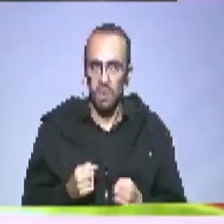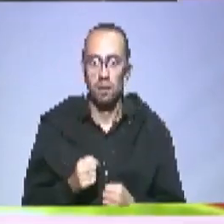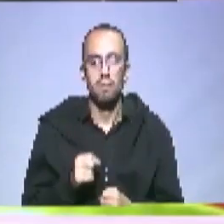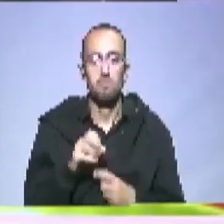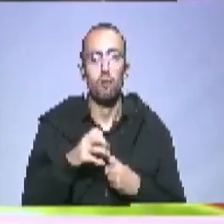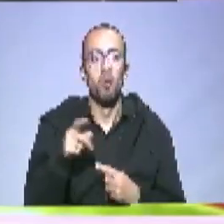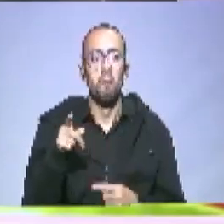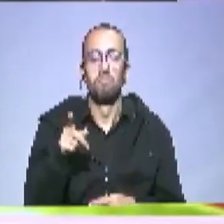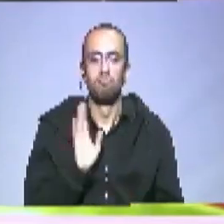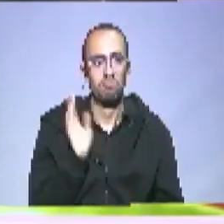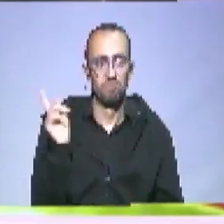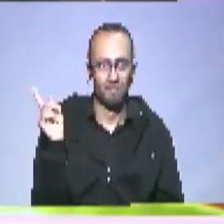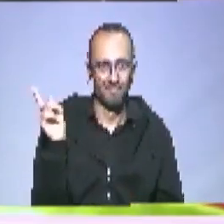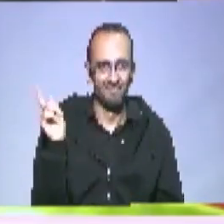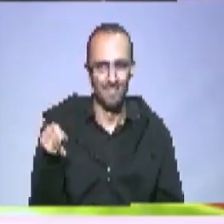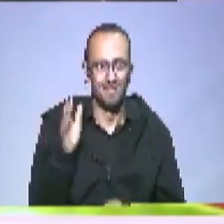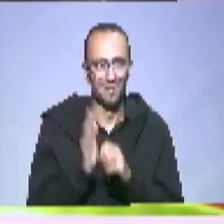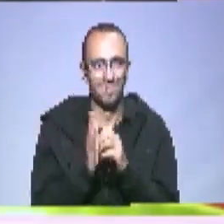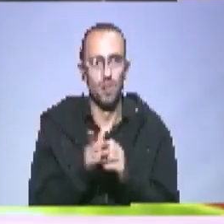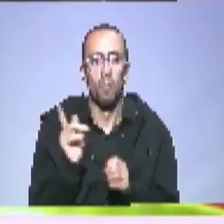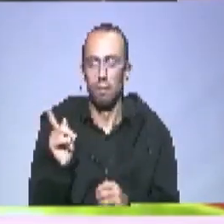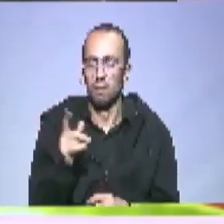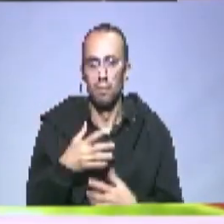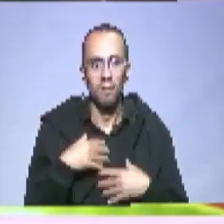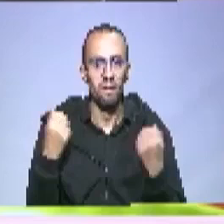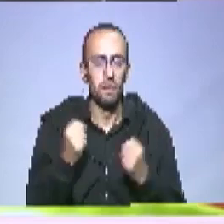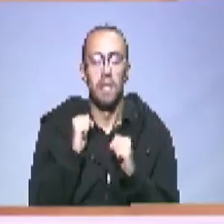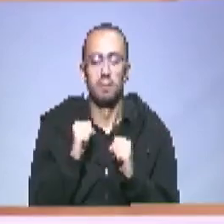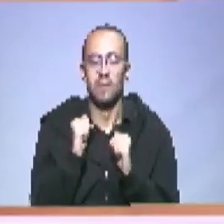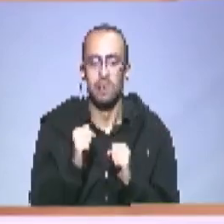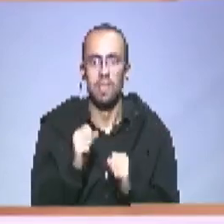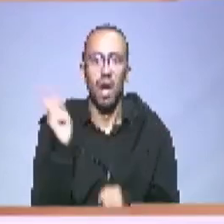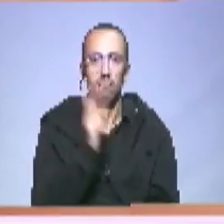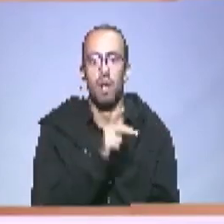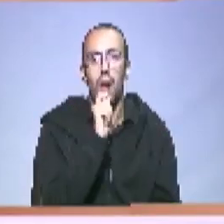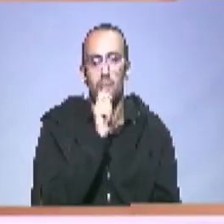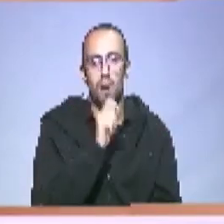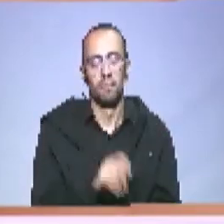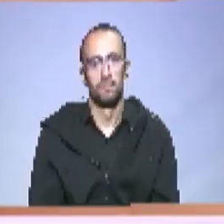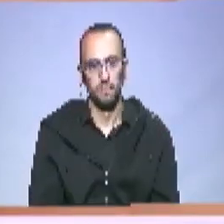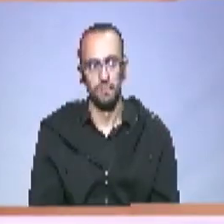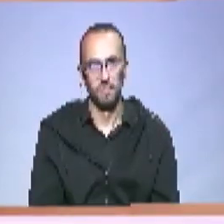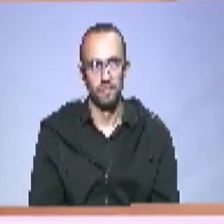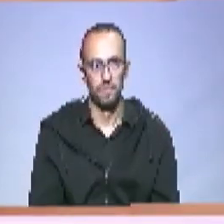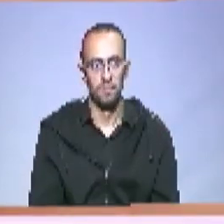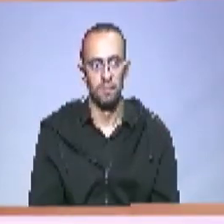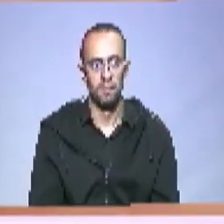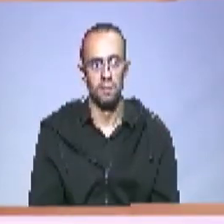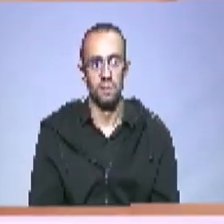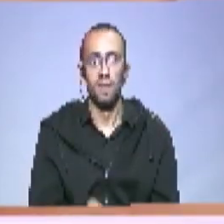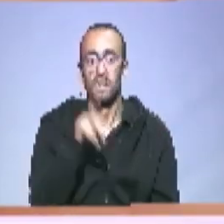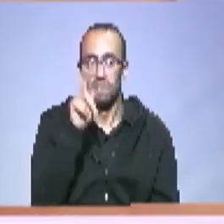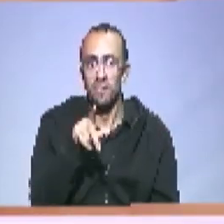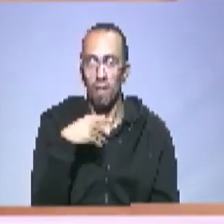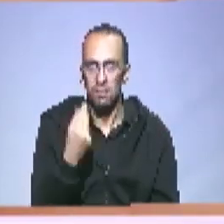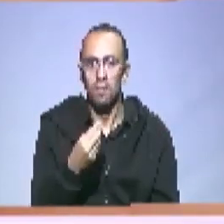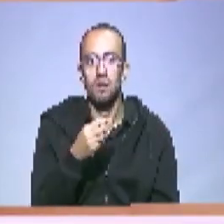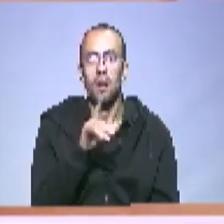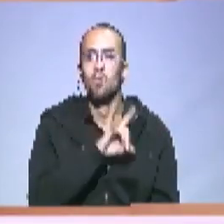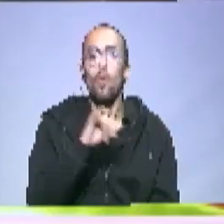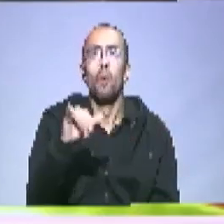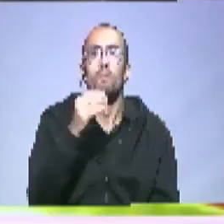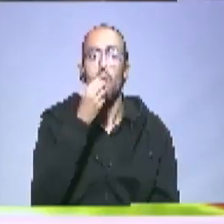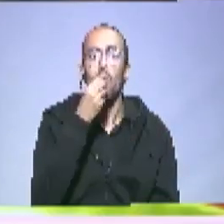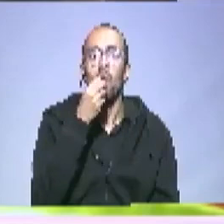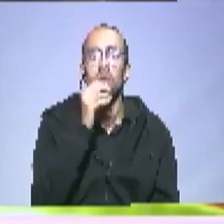للمشروم عاليه جدا. انا عايز اقول حاجه بقى عشان بس الناس تبقى مركزه معانا، يعني في ناس نباتيين بيتفرجوا علينا. على